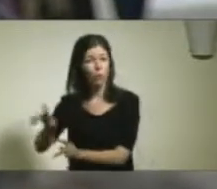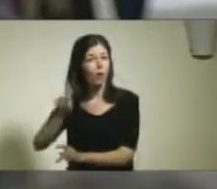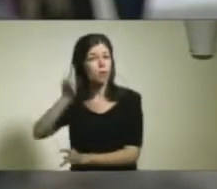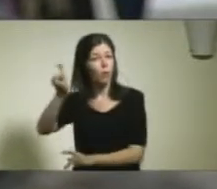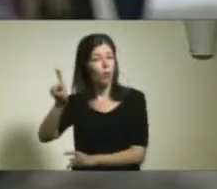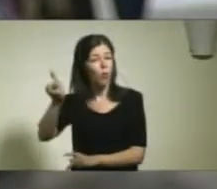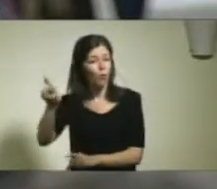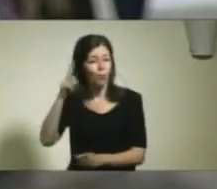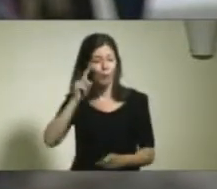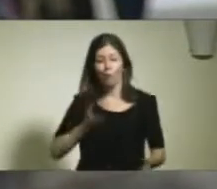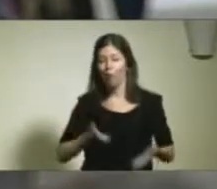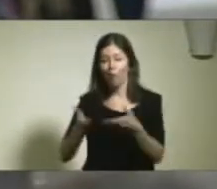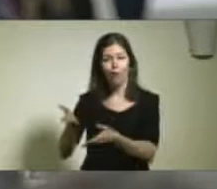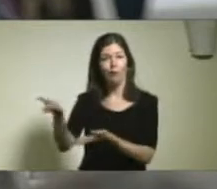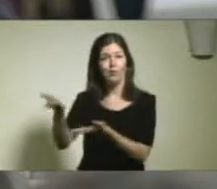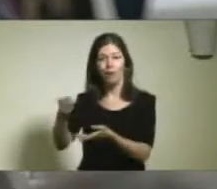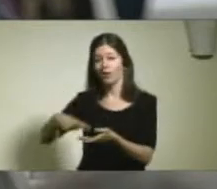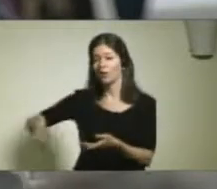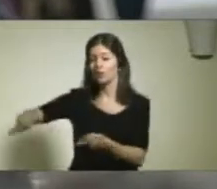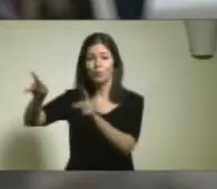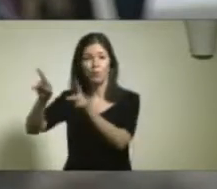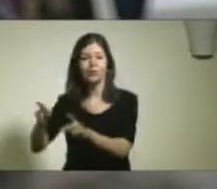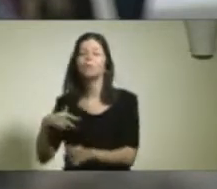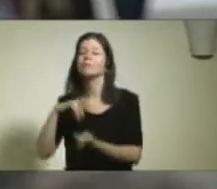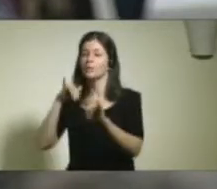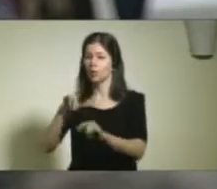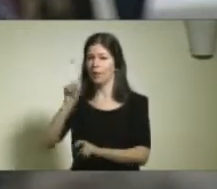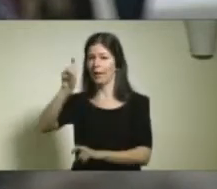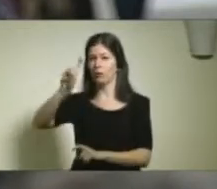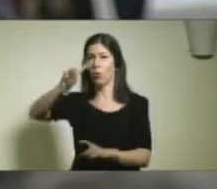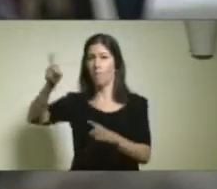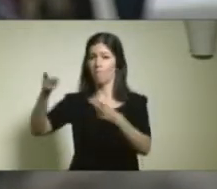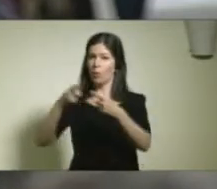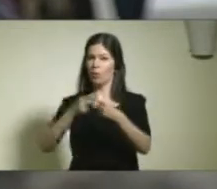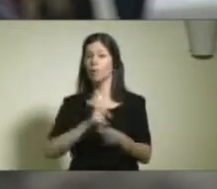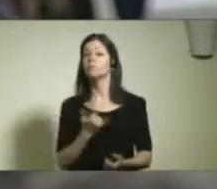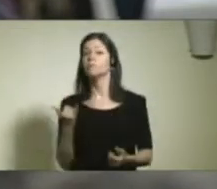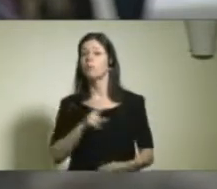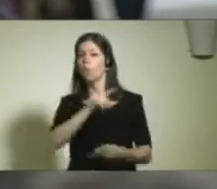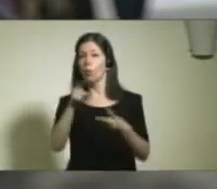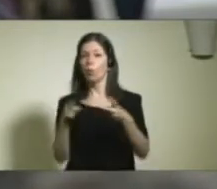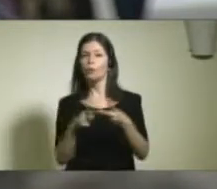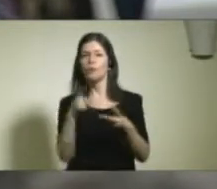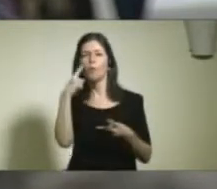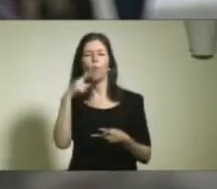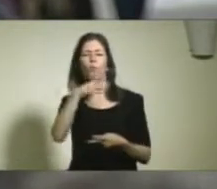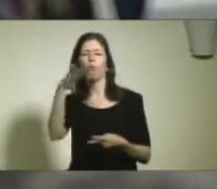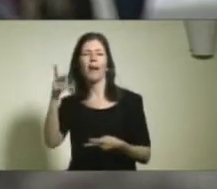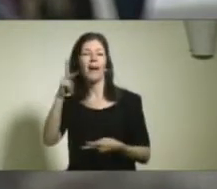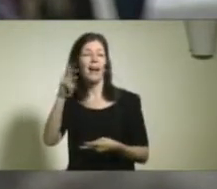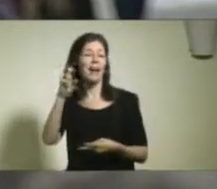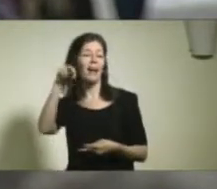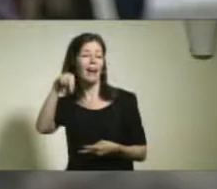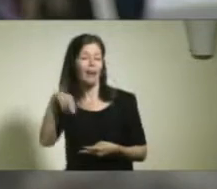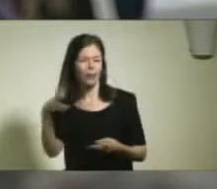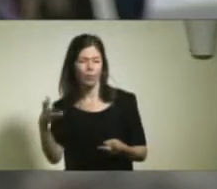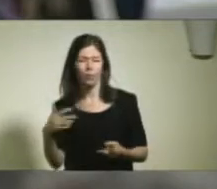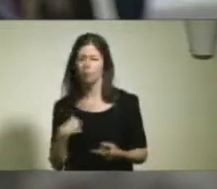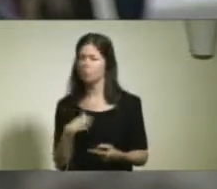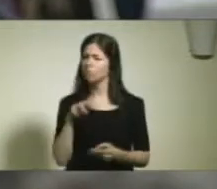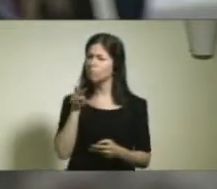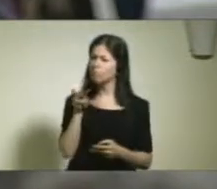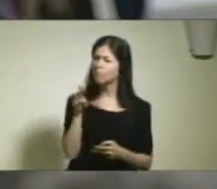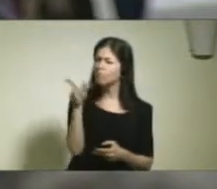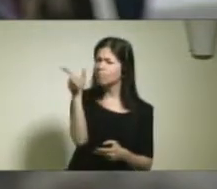pour offrir ces services aux particuliers. Voilà ma première question. Et j'avais également une question pour Ken Lewenza, parce que je suis vraiment intrigué